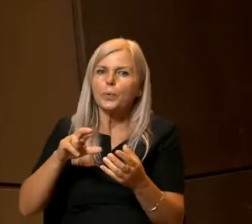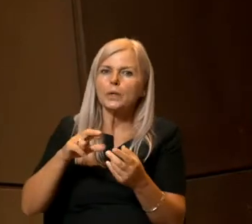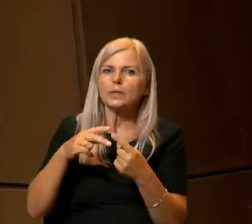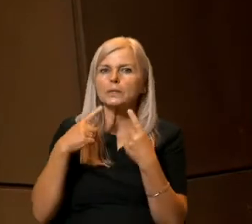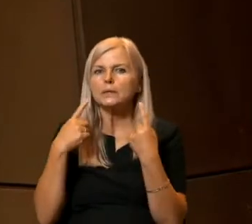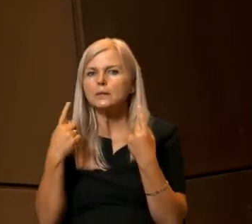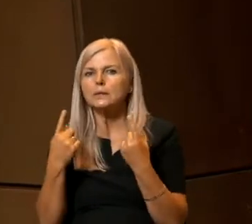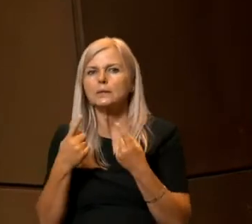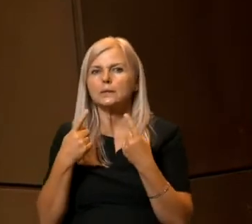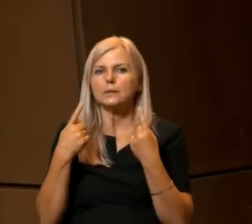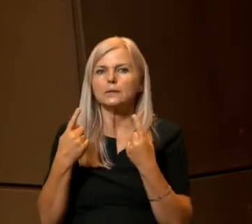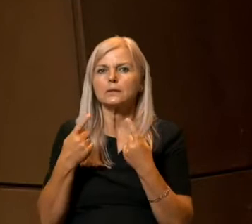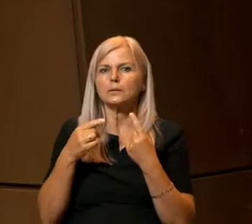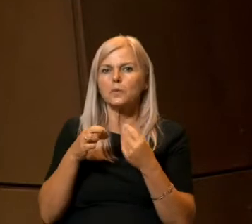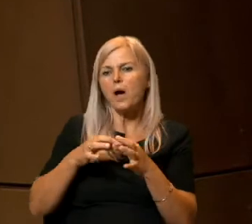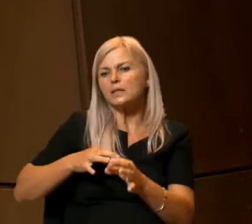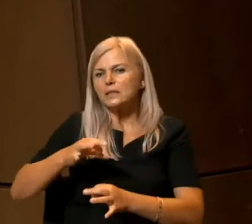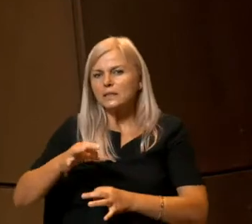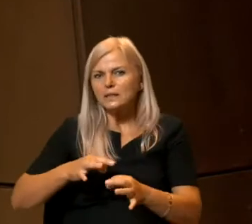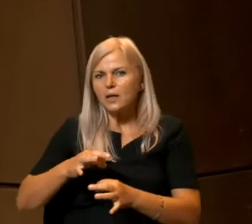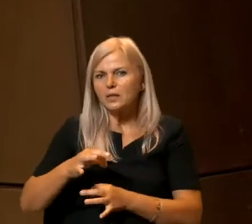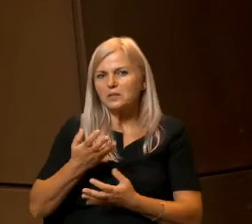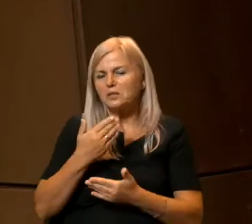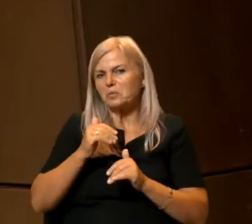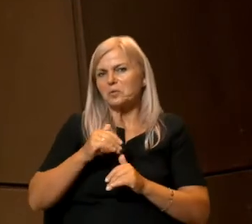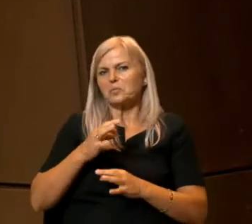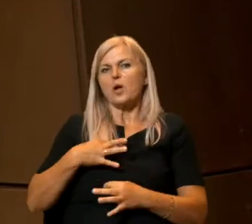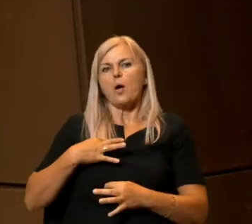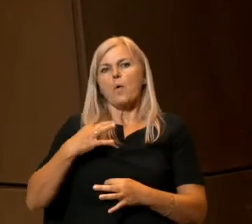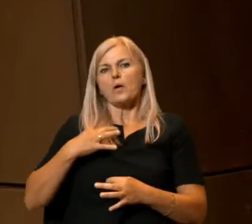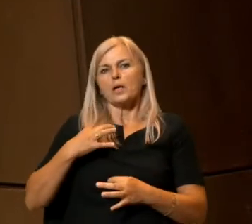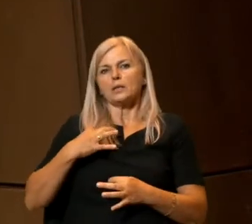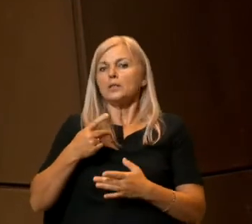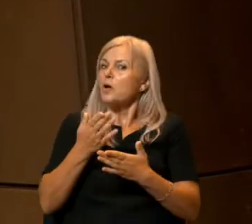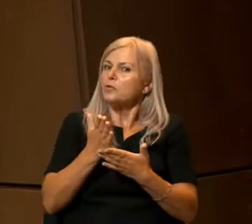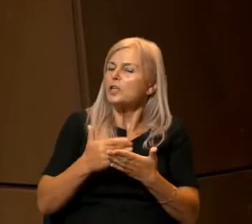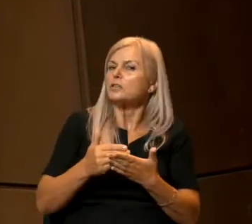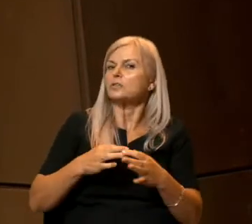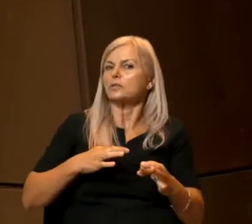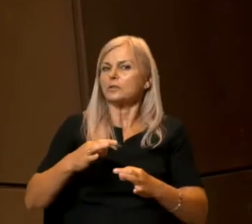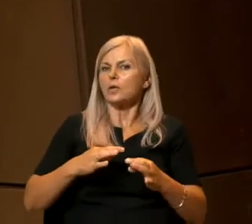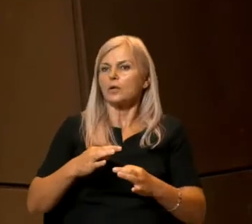historii. Więc nie możemy ignorować elementów historii, ale nie można też